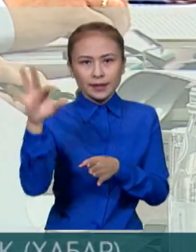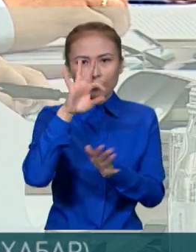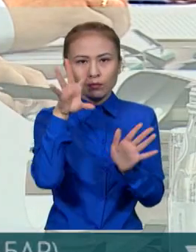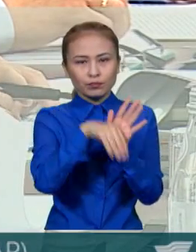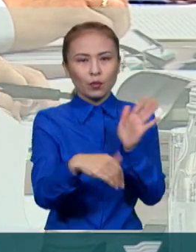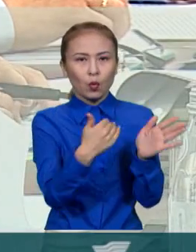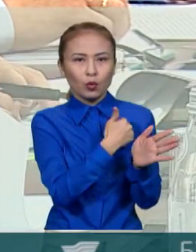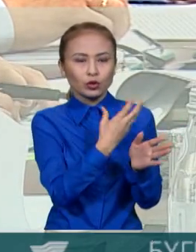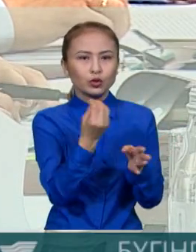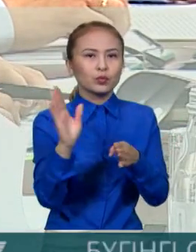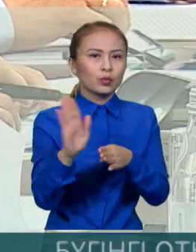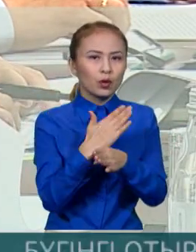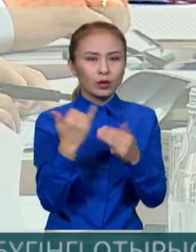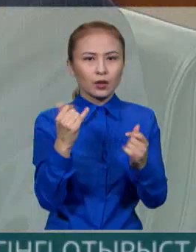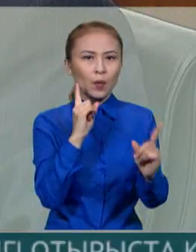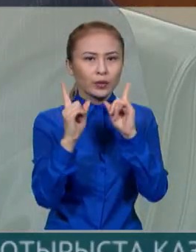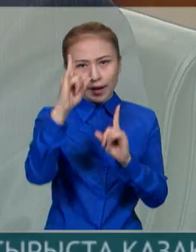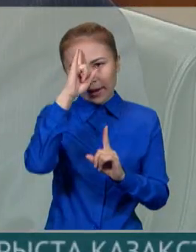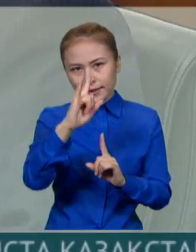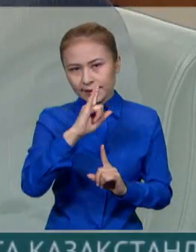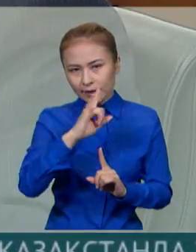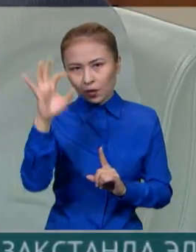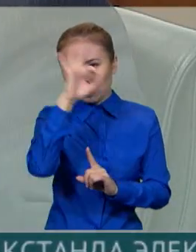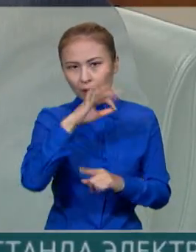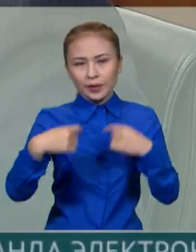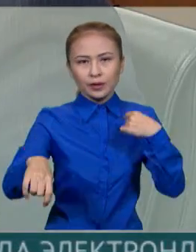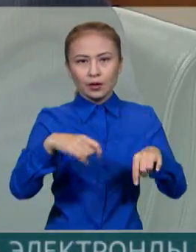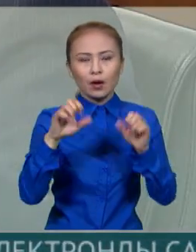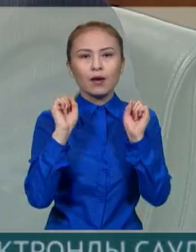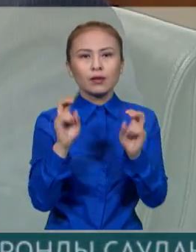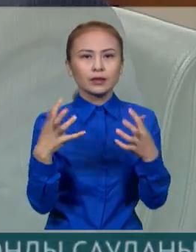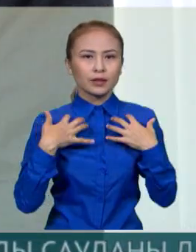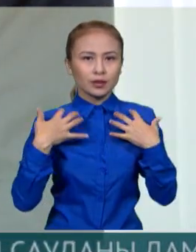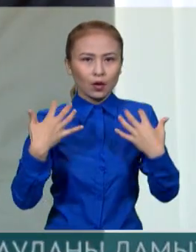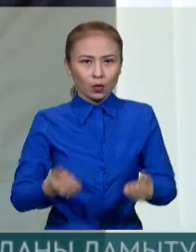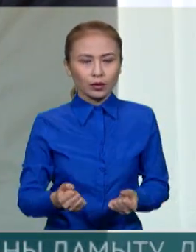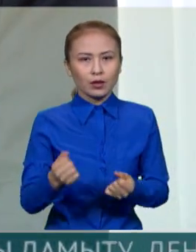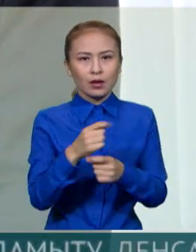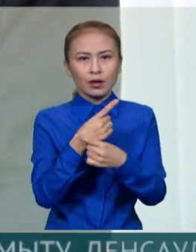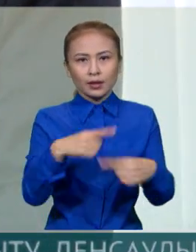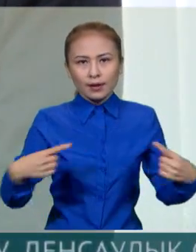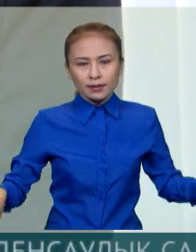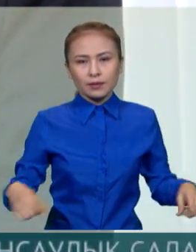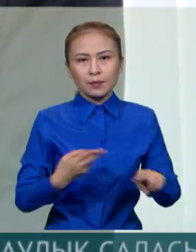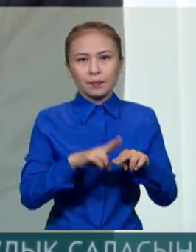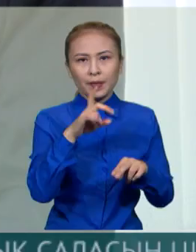енгізілмек. Бұдан бөлек бүгінгі отырыста Қазақстанда электронды сауданы дамыту, денсаулық саласын цифрландыру,